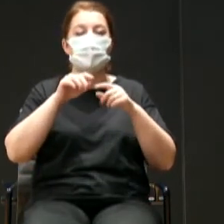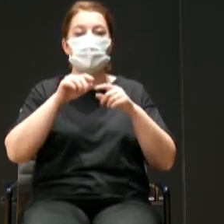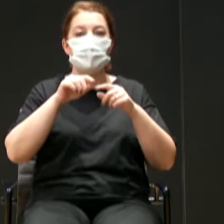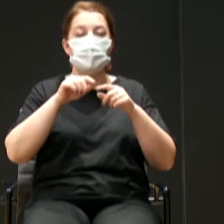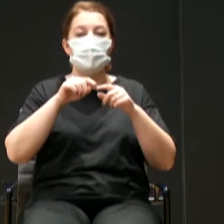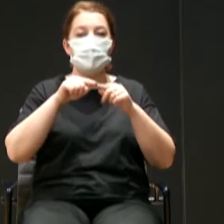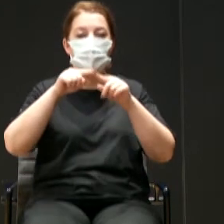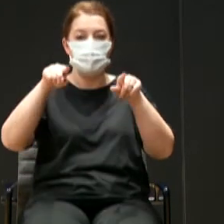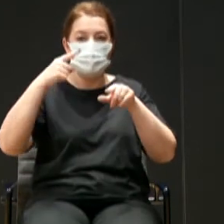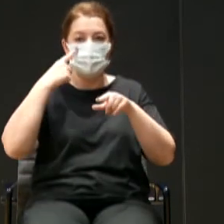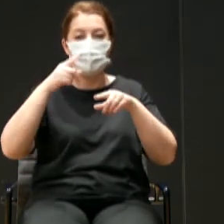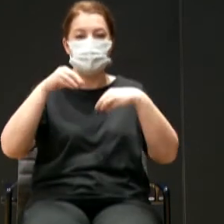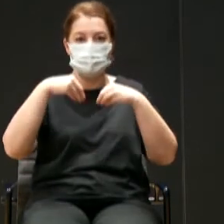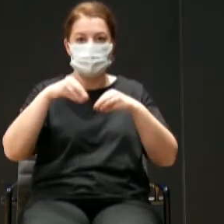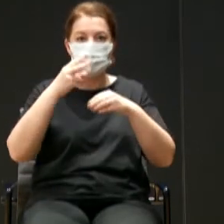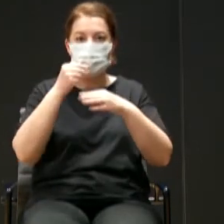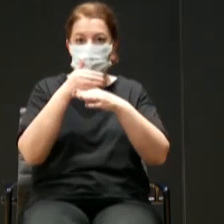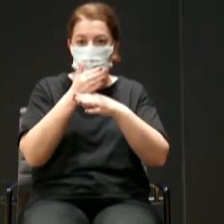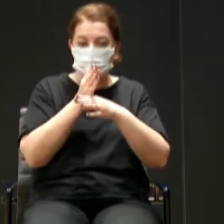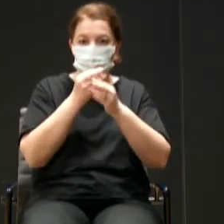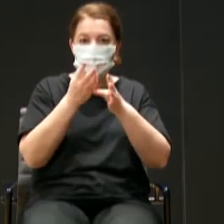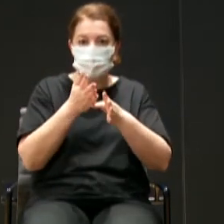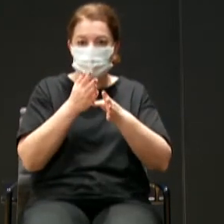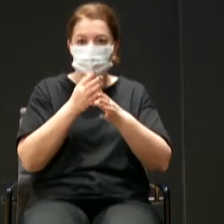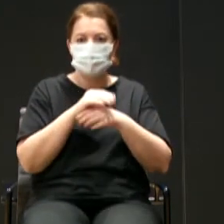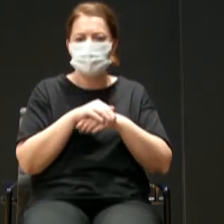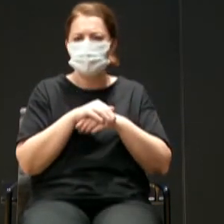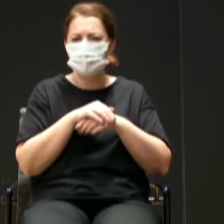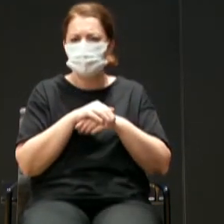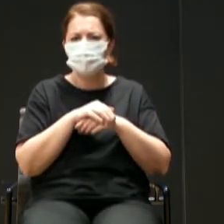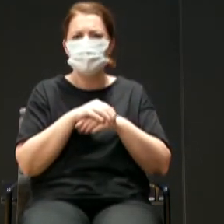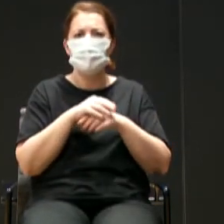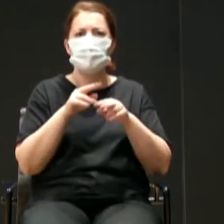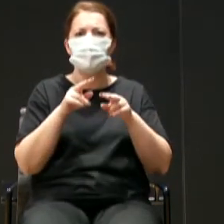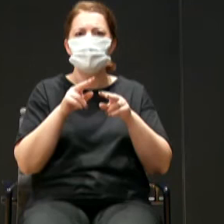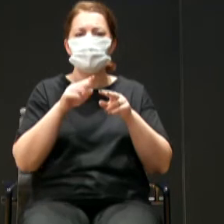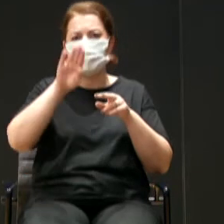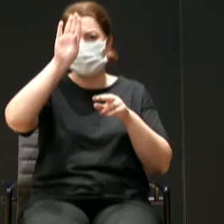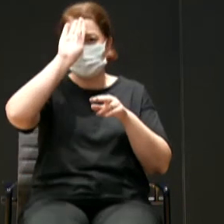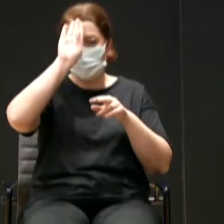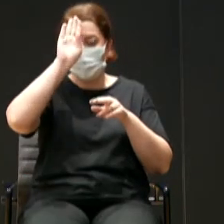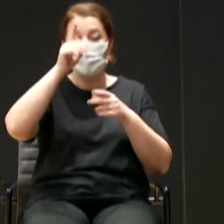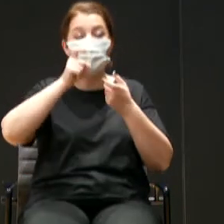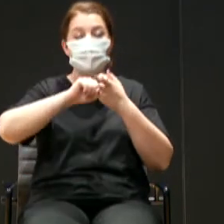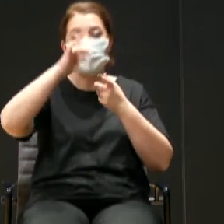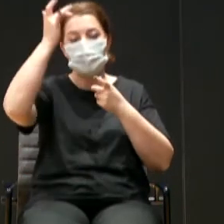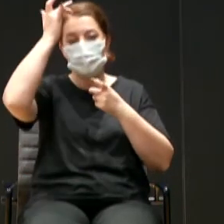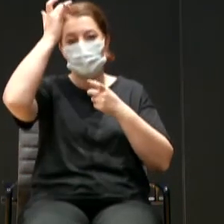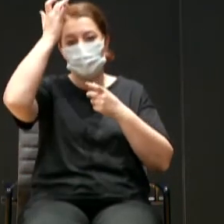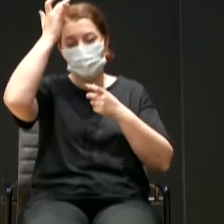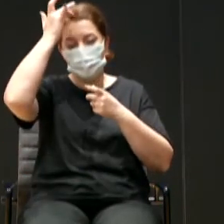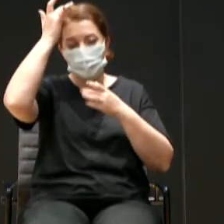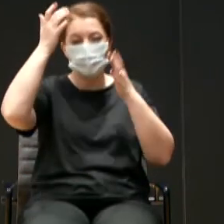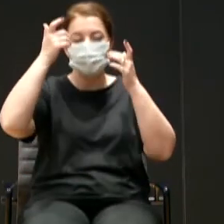satmışsınız ve hasılat paylaşımıyla vermişsiniz. Menşur viramız İstanbul'da ve Beylikdüzü'nde %50,